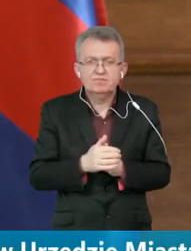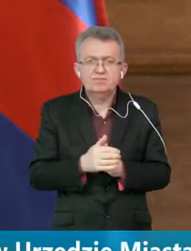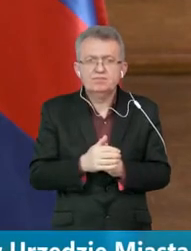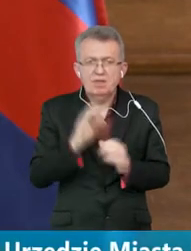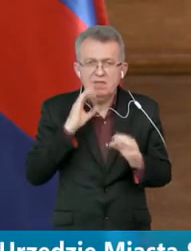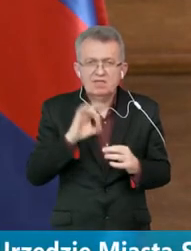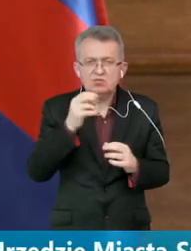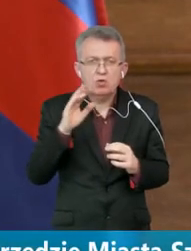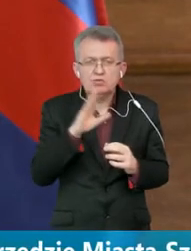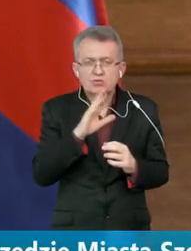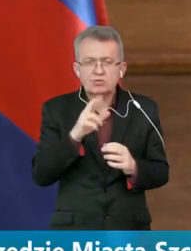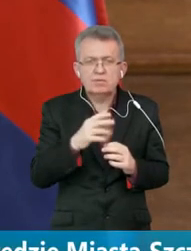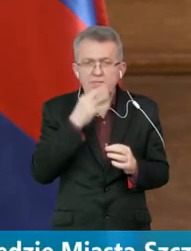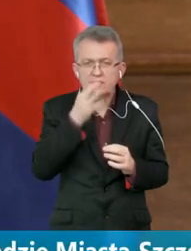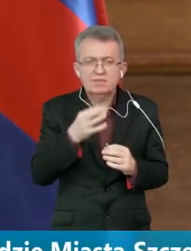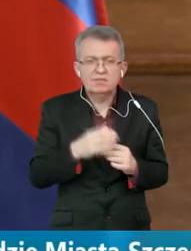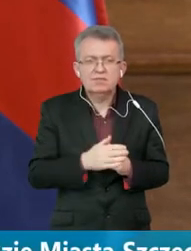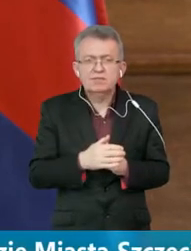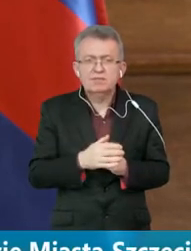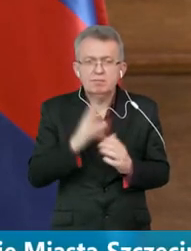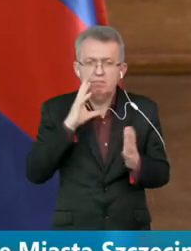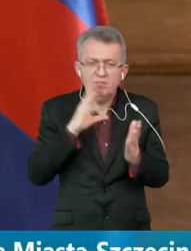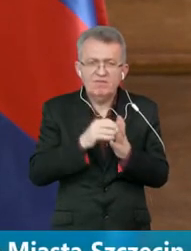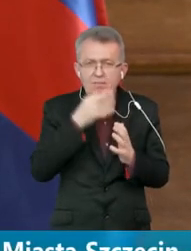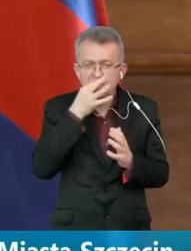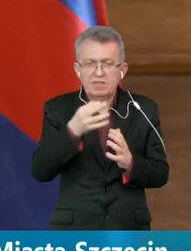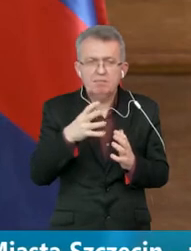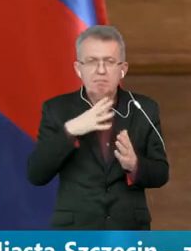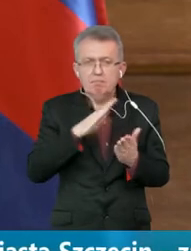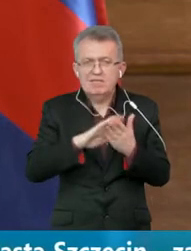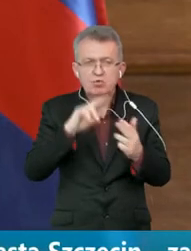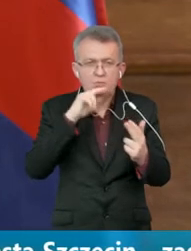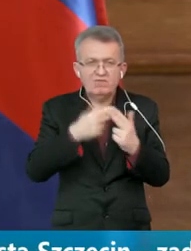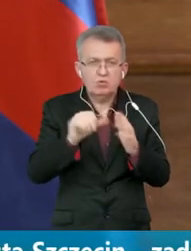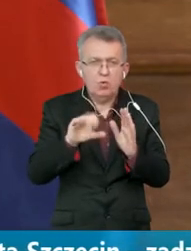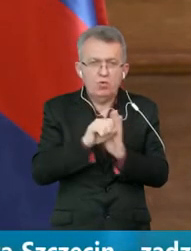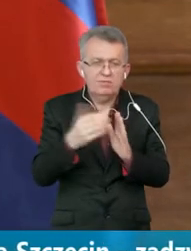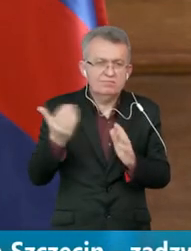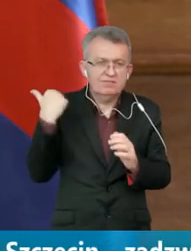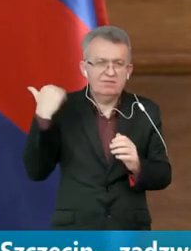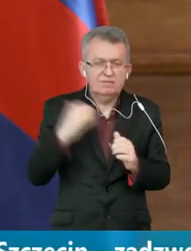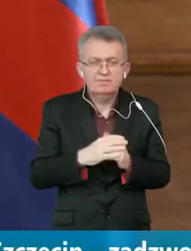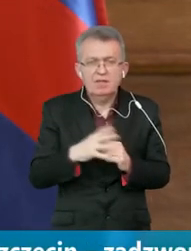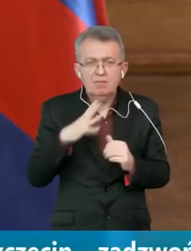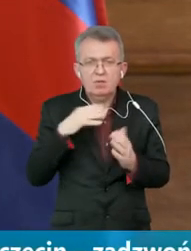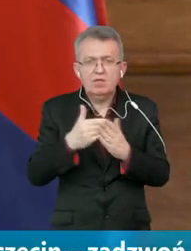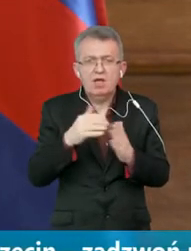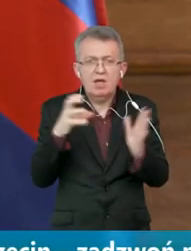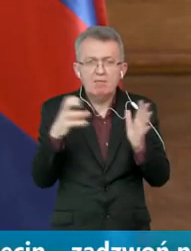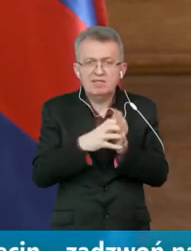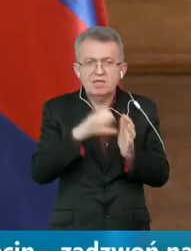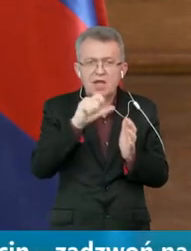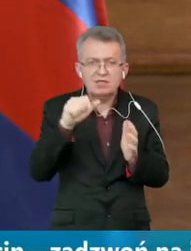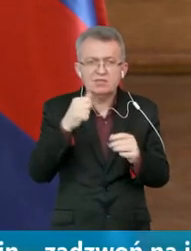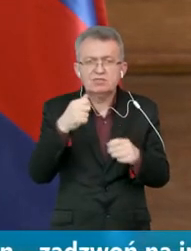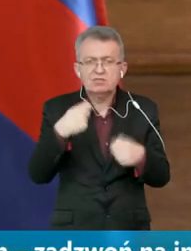Grzegorz pyta. Dzień dobry. Ponawiam pytanie, które pozostało bez odpowiedzi od poprzednich czatów. Po pierwsze, aplikacja Alert Szczecin,